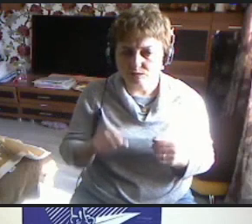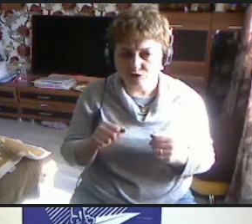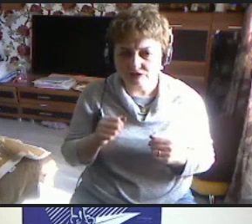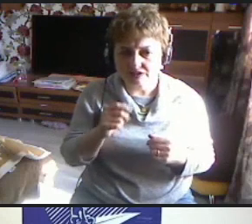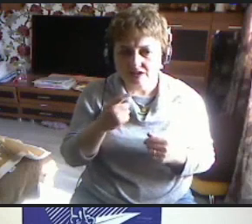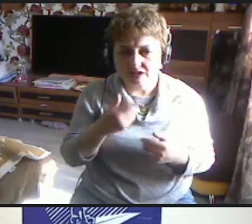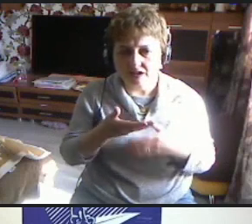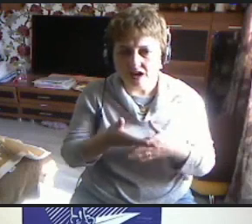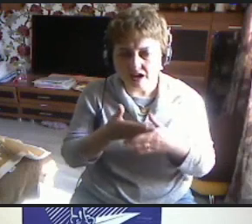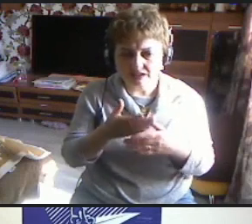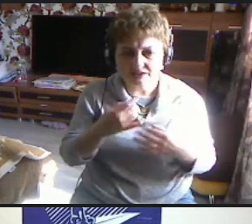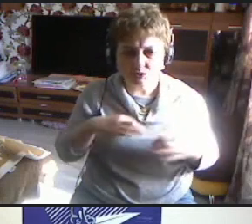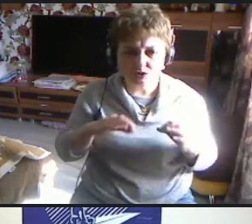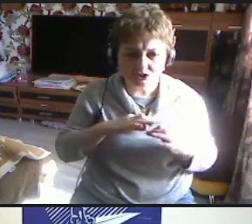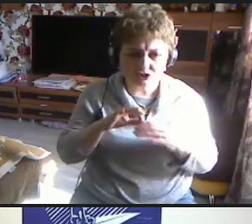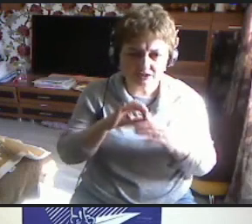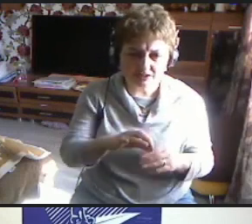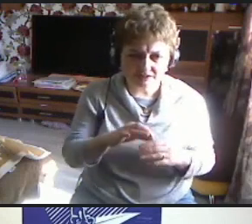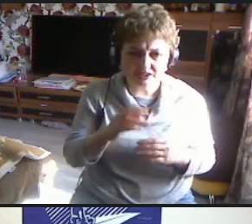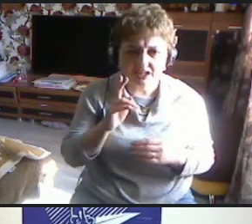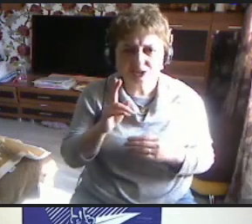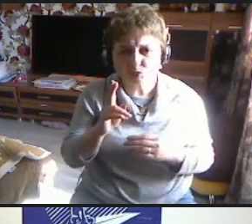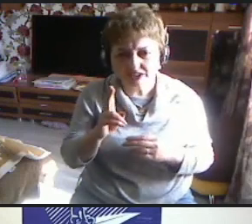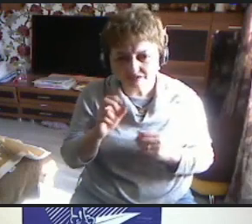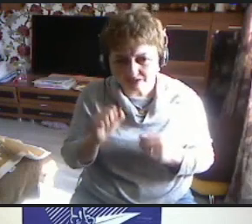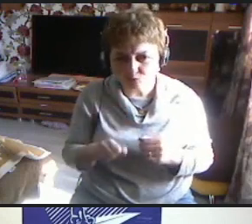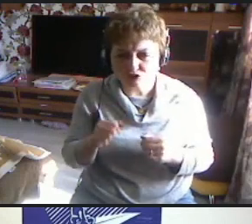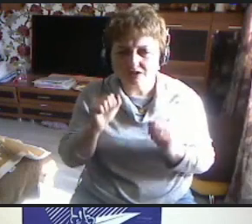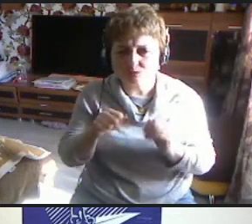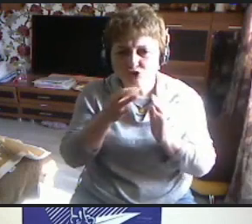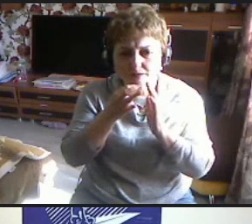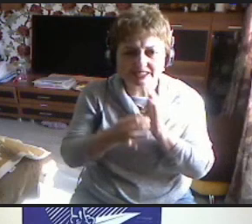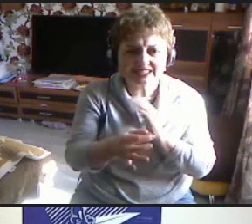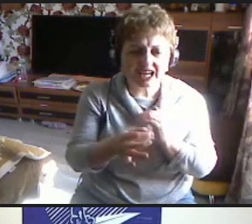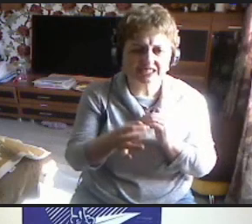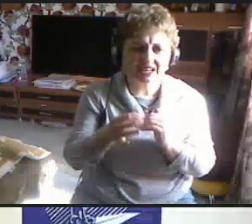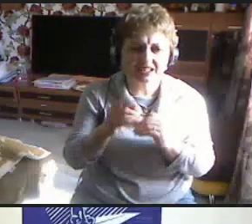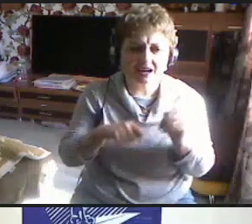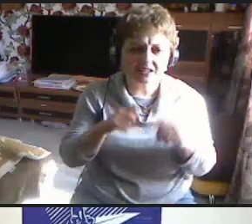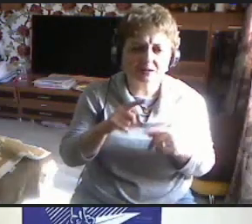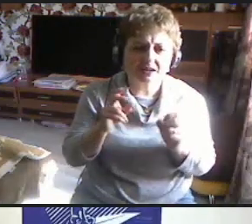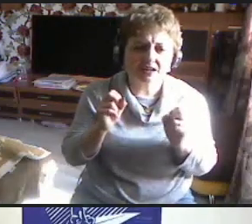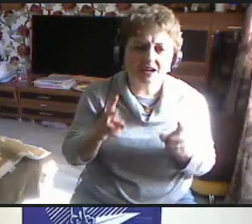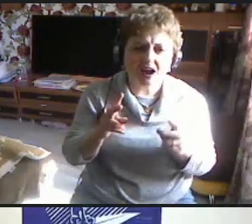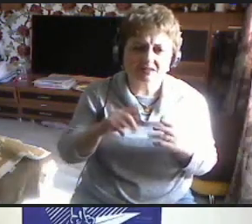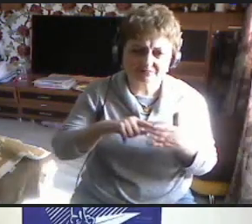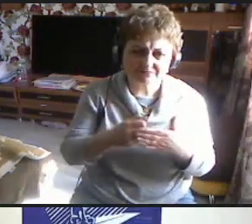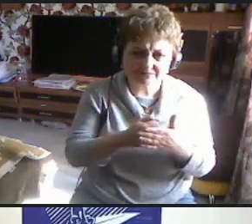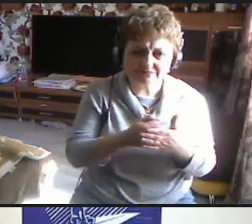юридическое сопровождение. Вы можете подсказать родителю, как отстоять,